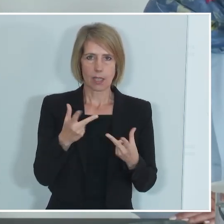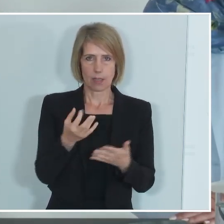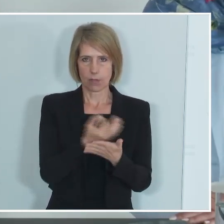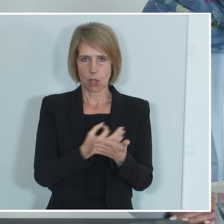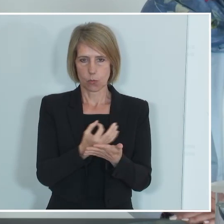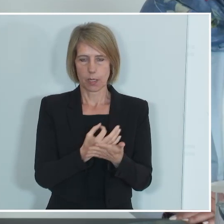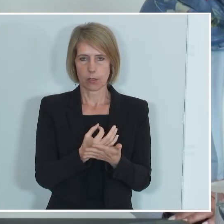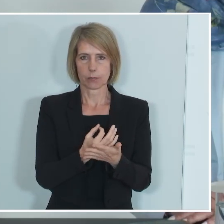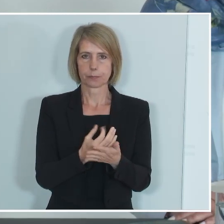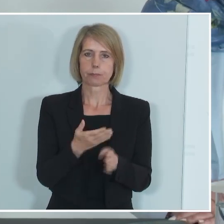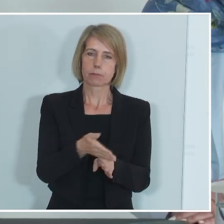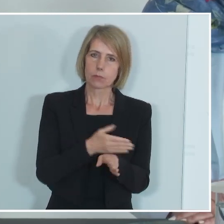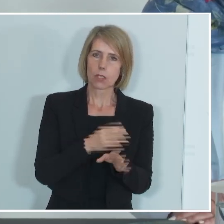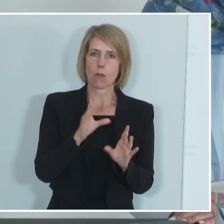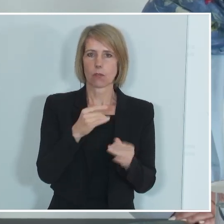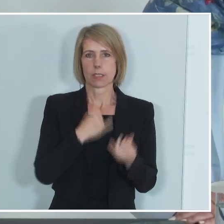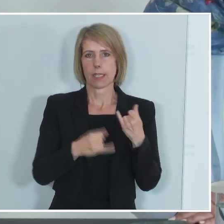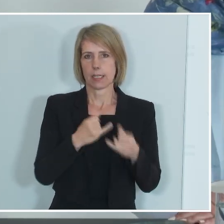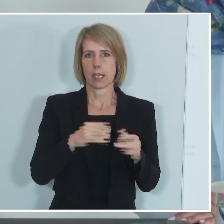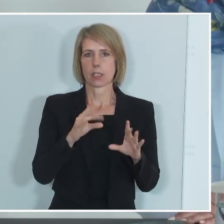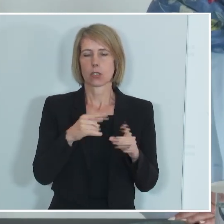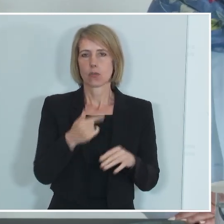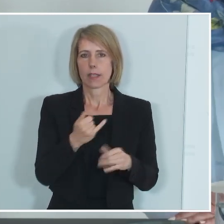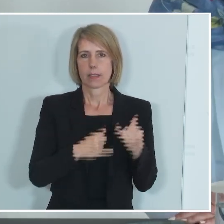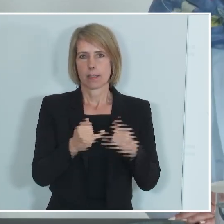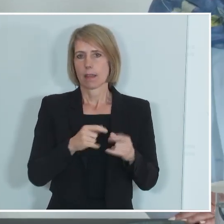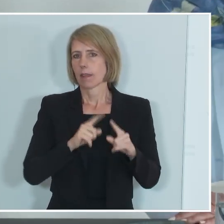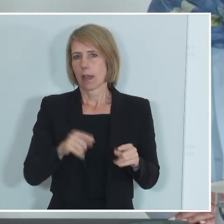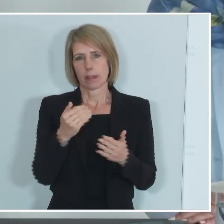auch vor 10, 20, 30 Jahren andere Voraussetzungen.